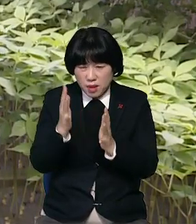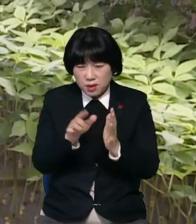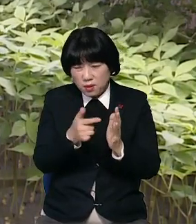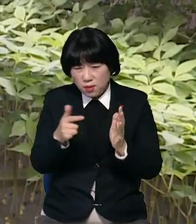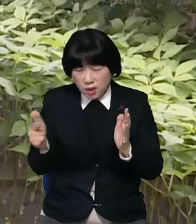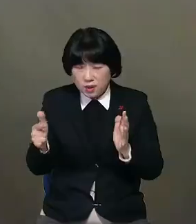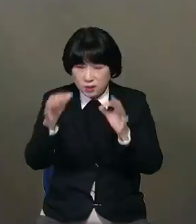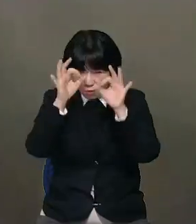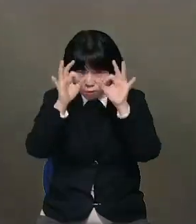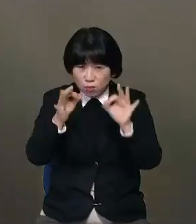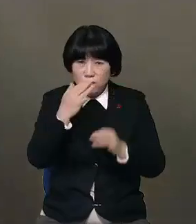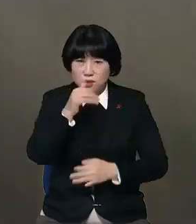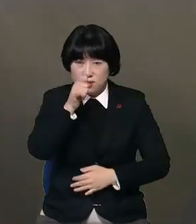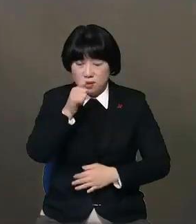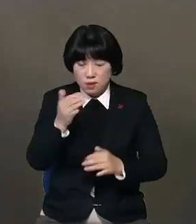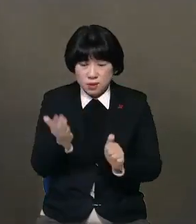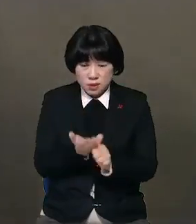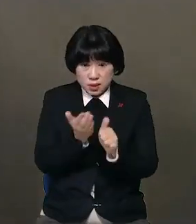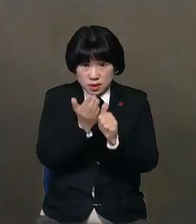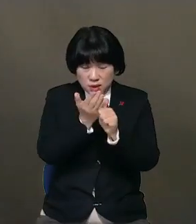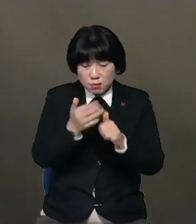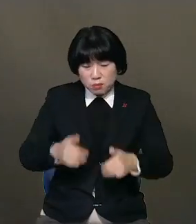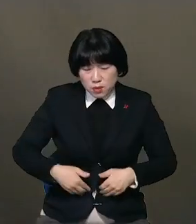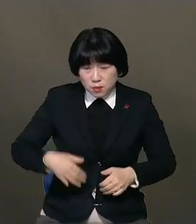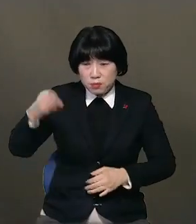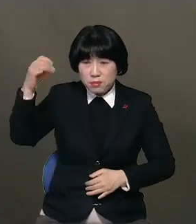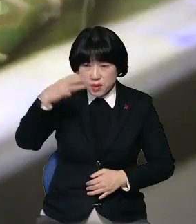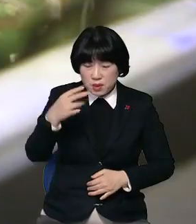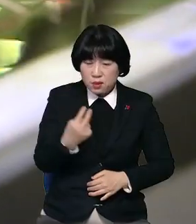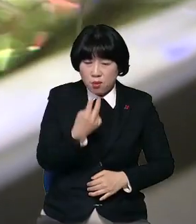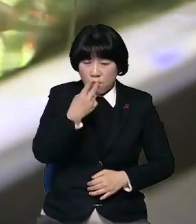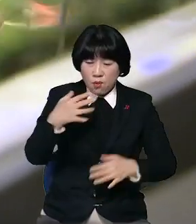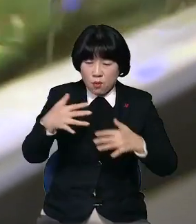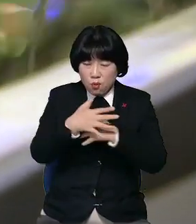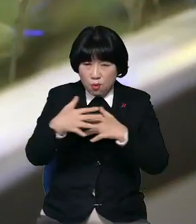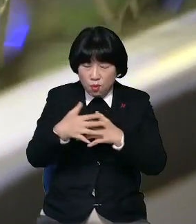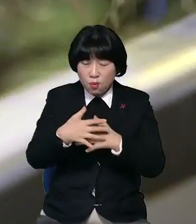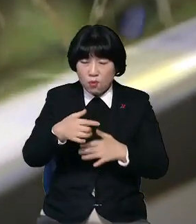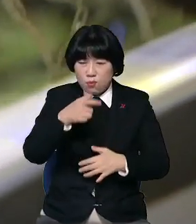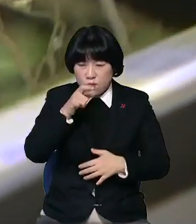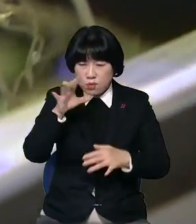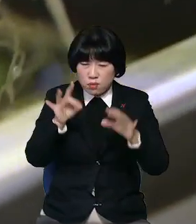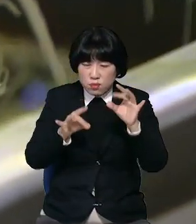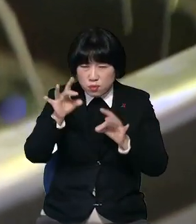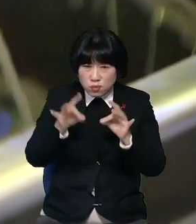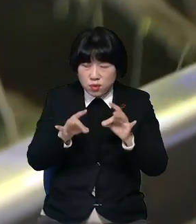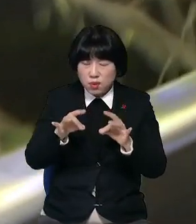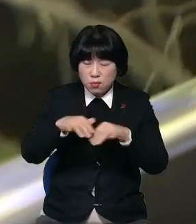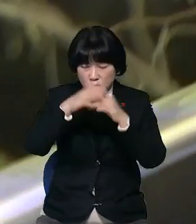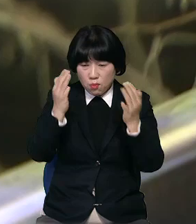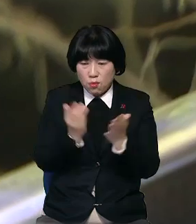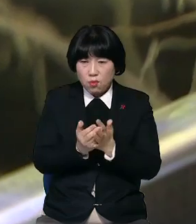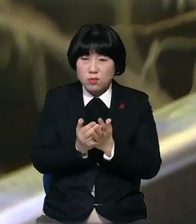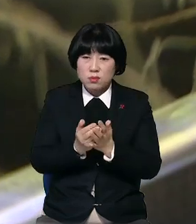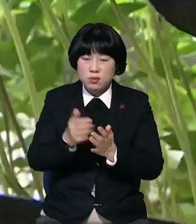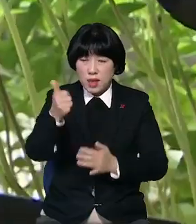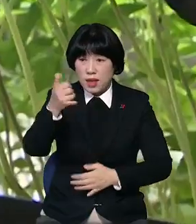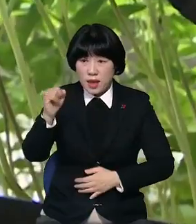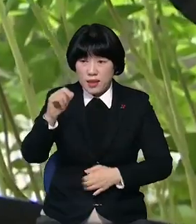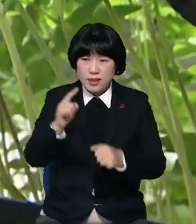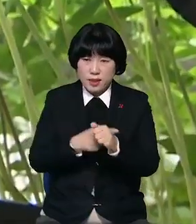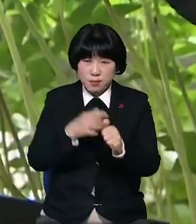있습니다. 식물이 자라는 데 필요한 빛과 공기, 습도는 모두 인공지능 시스템에 의해